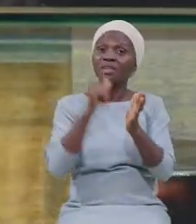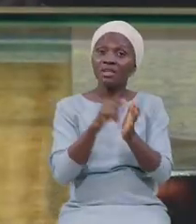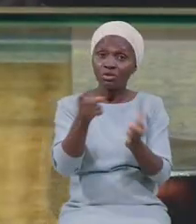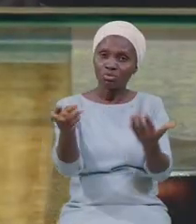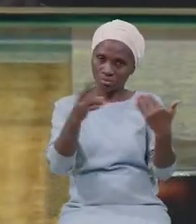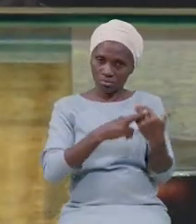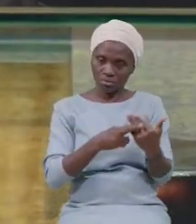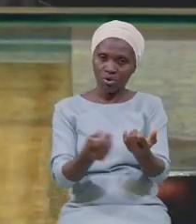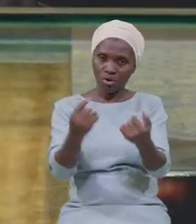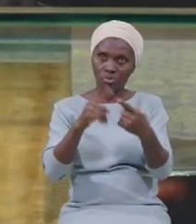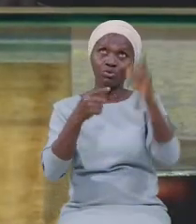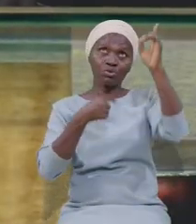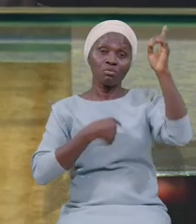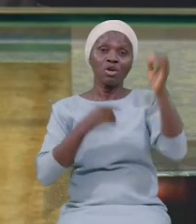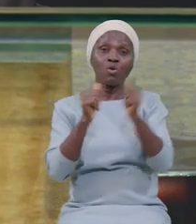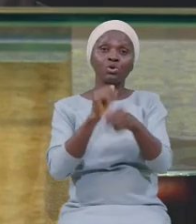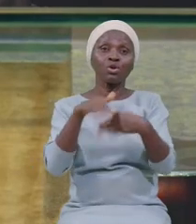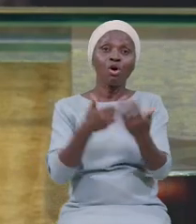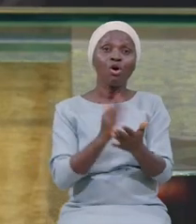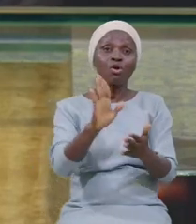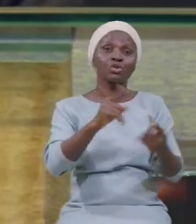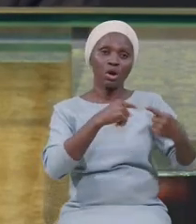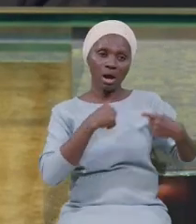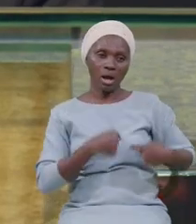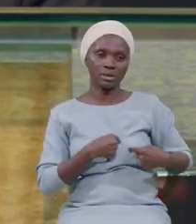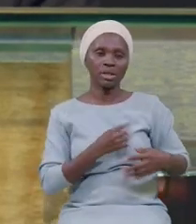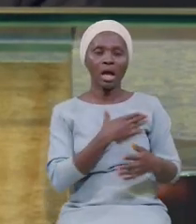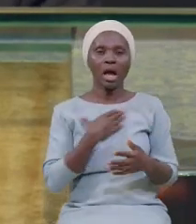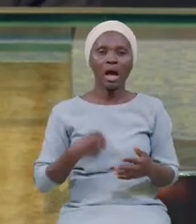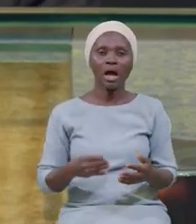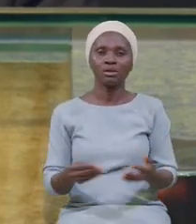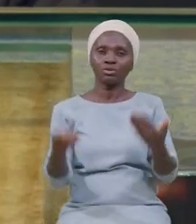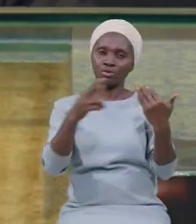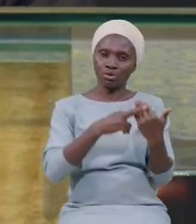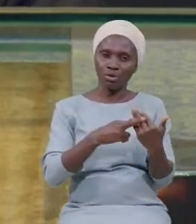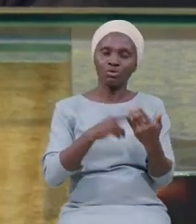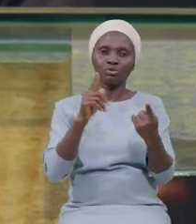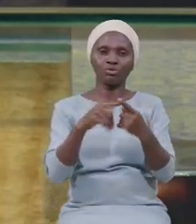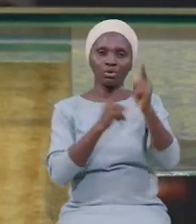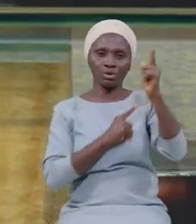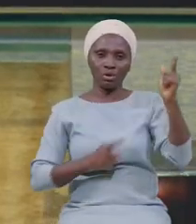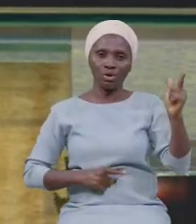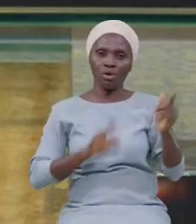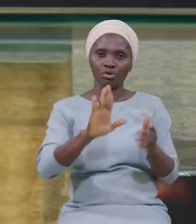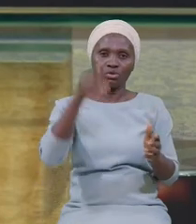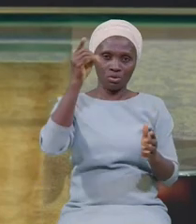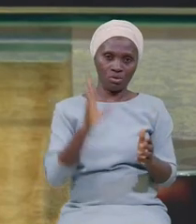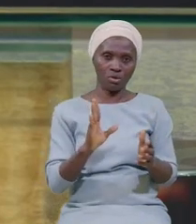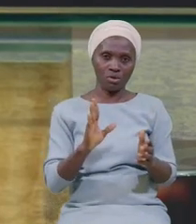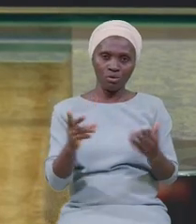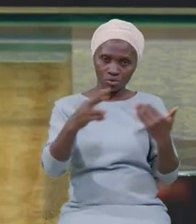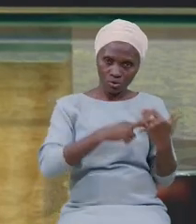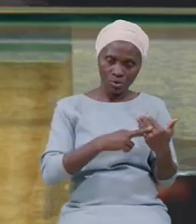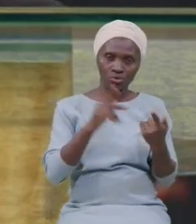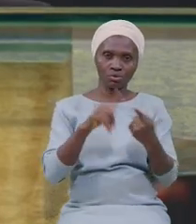votre cœur. Avec des jeûnes, avec des pleurs et des lamentations. 13. Déchirez vos cœurs et non vos vêtements